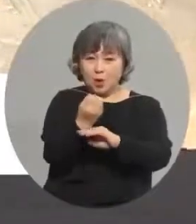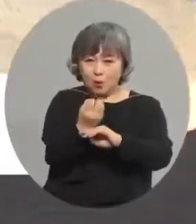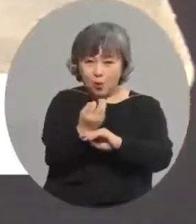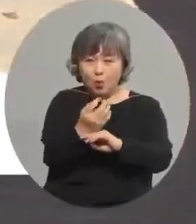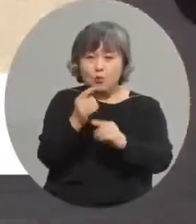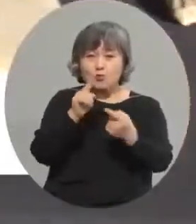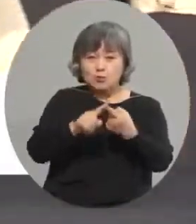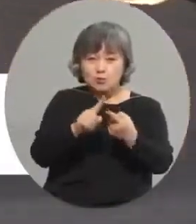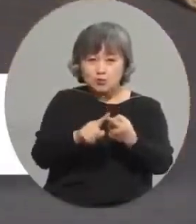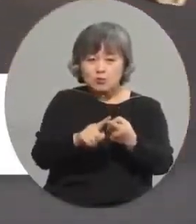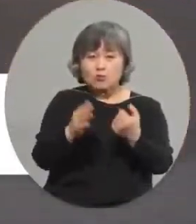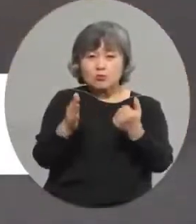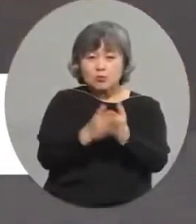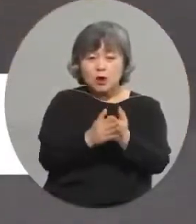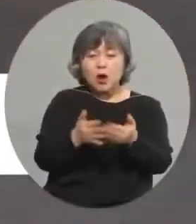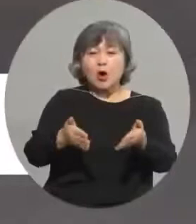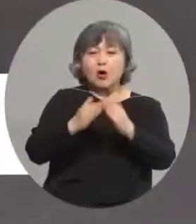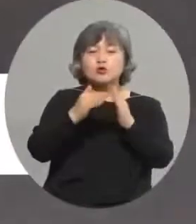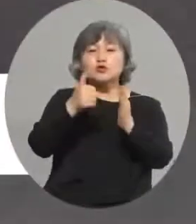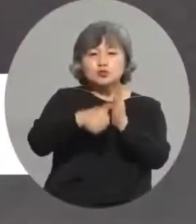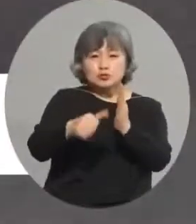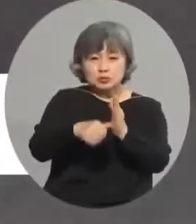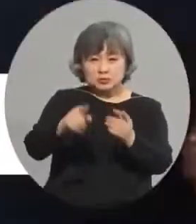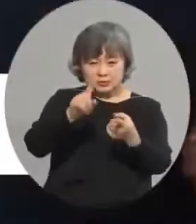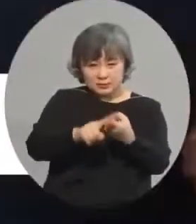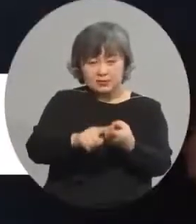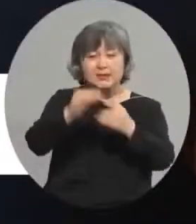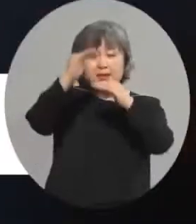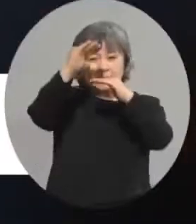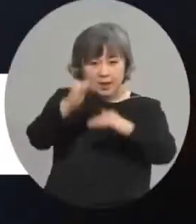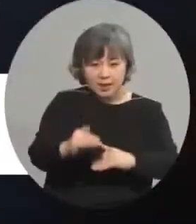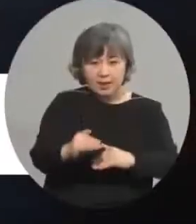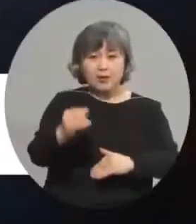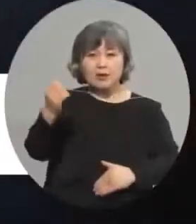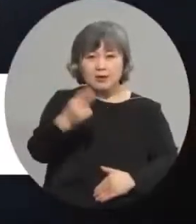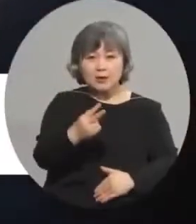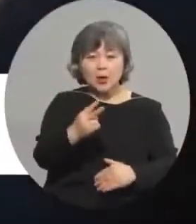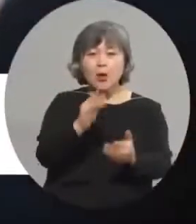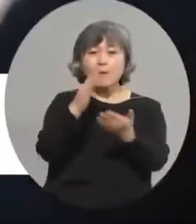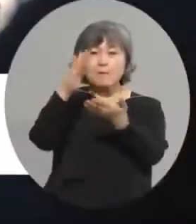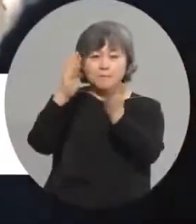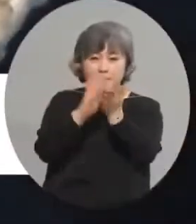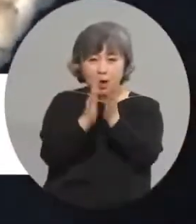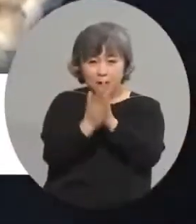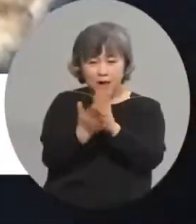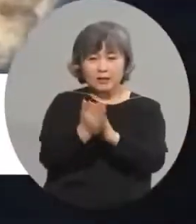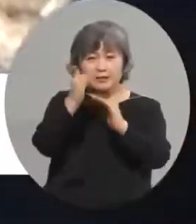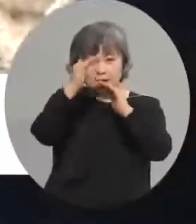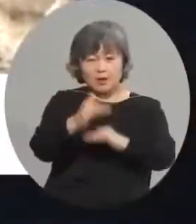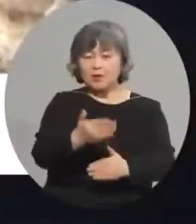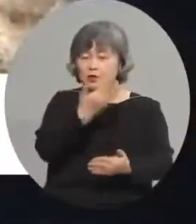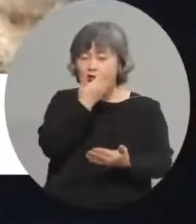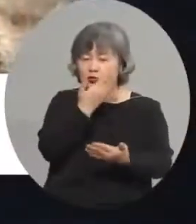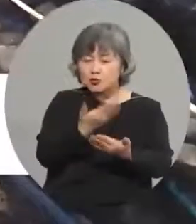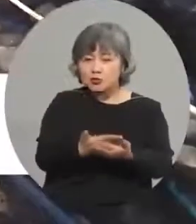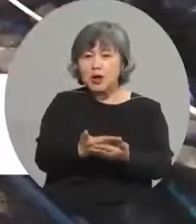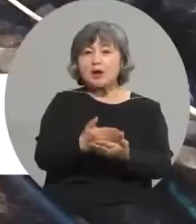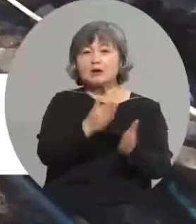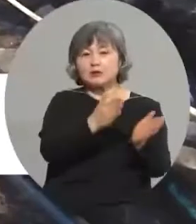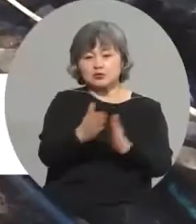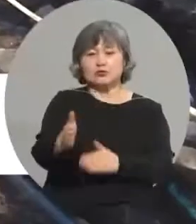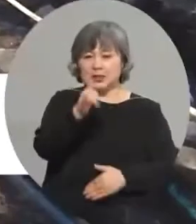폐지 관의 단초 건축물 규모와 축조 데려 그리고 변천 과정을 밝힐 수 있는 중요한 자료를 확보했다고